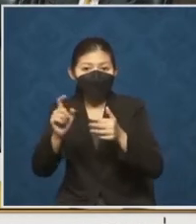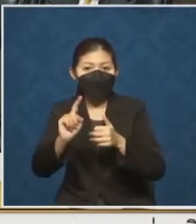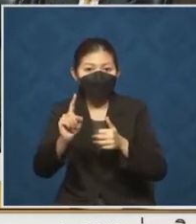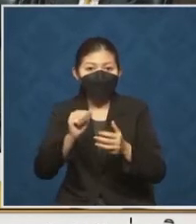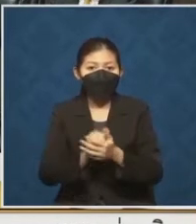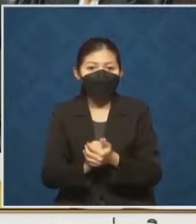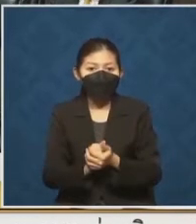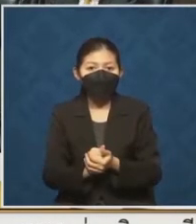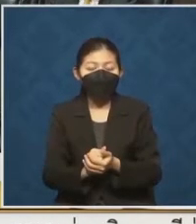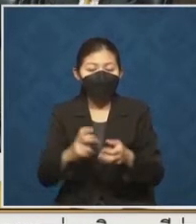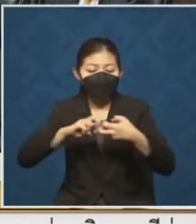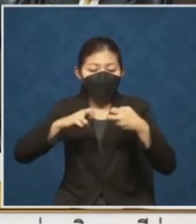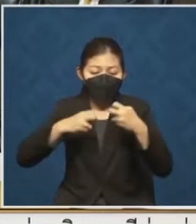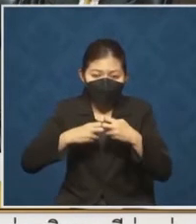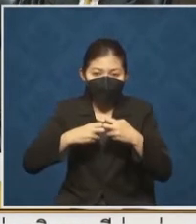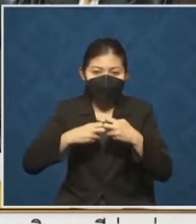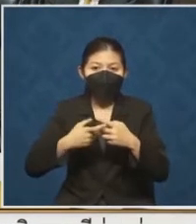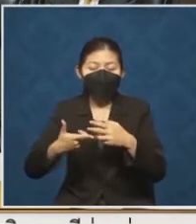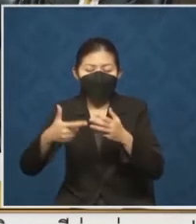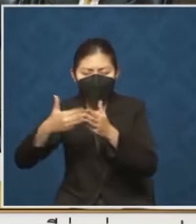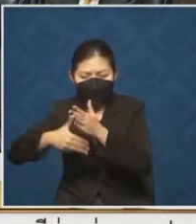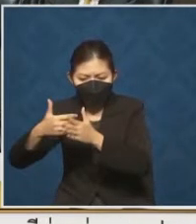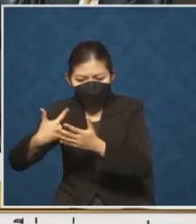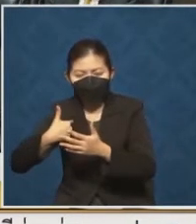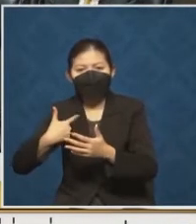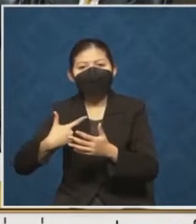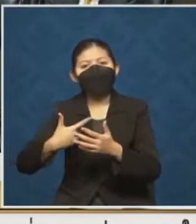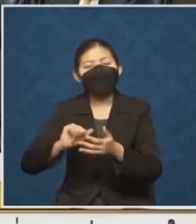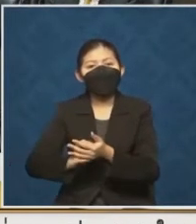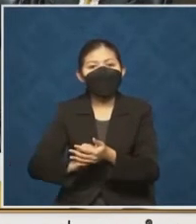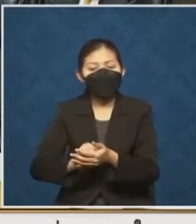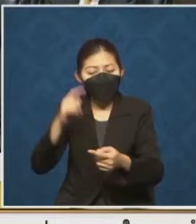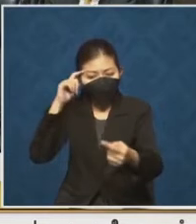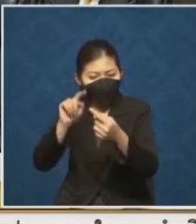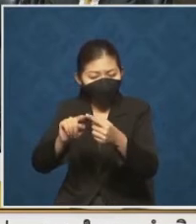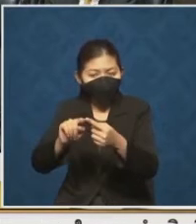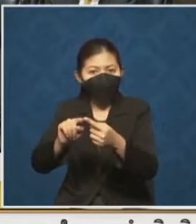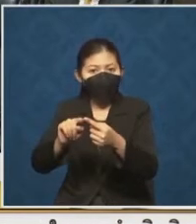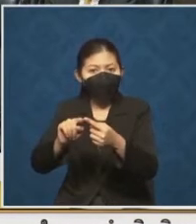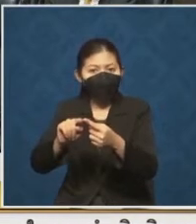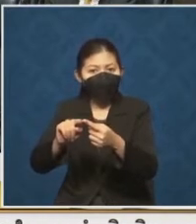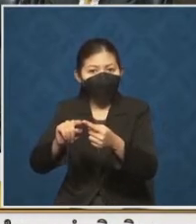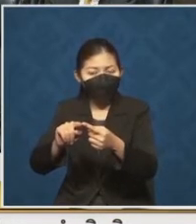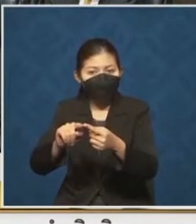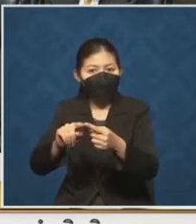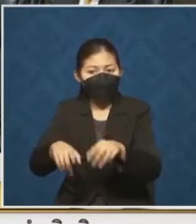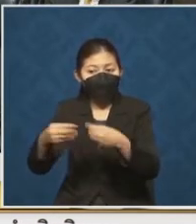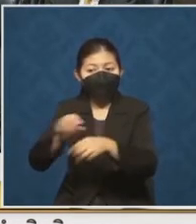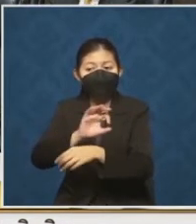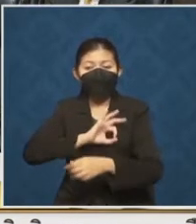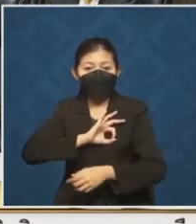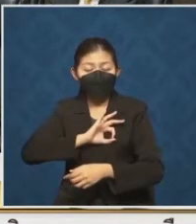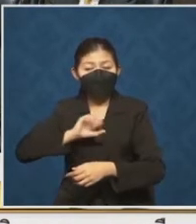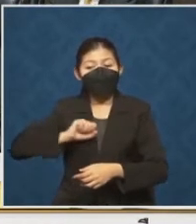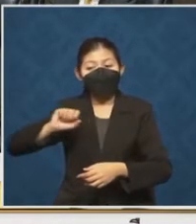ในฐานะผู้นำฝ่ายค้านก็จะเป็นผู้อภิปรายในประเด็นหรือข้อที่จริง